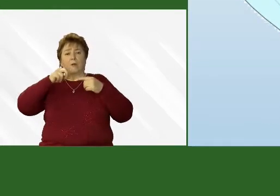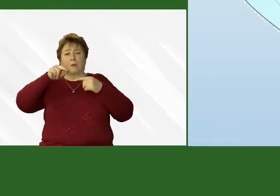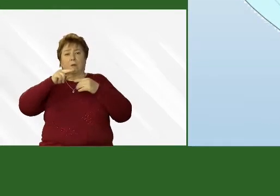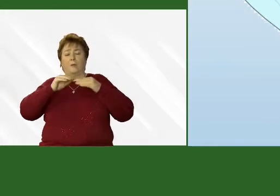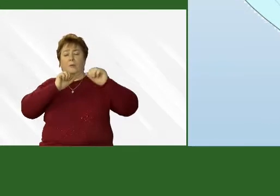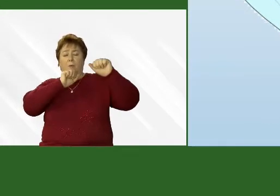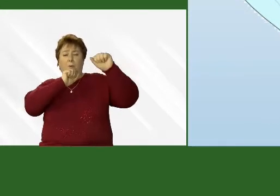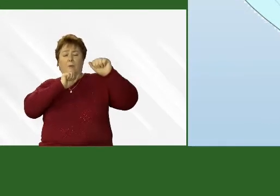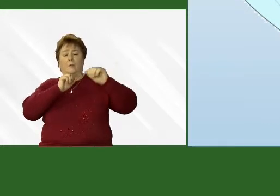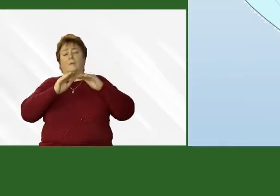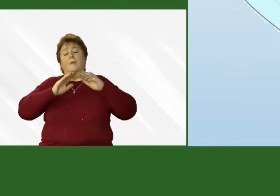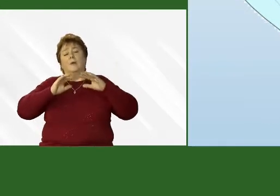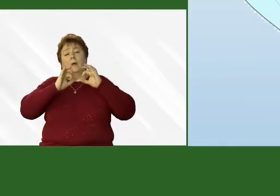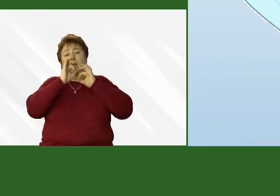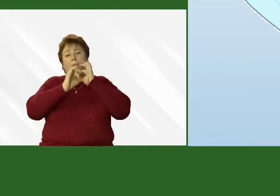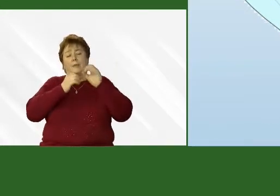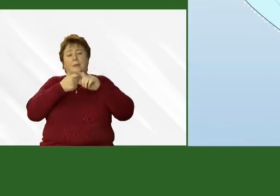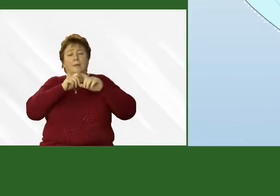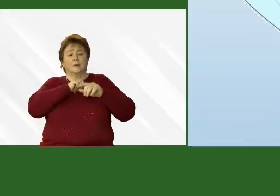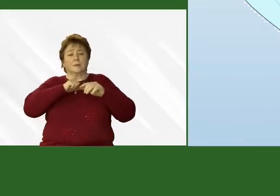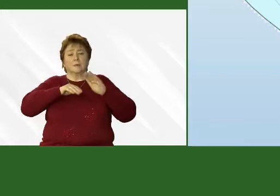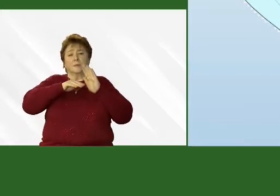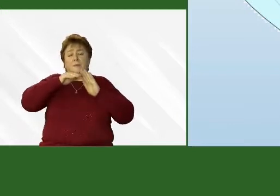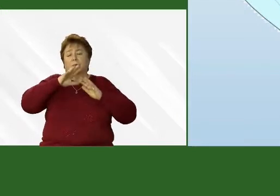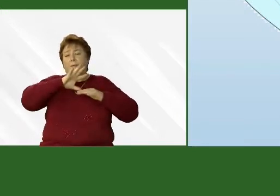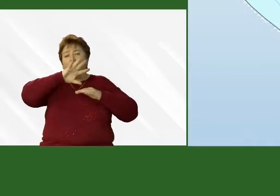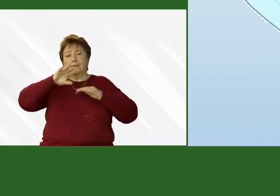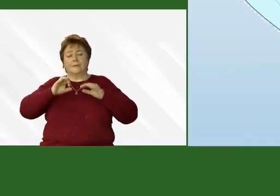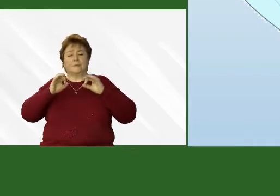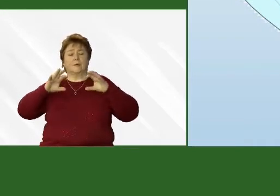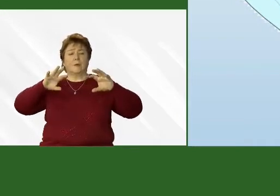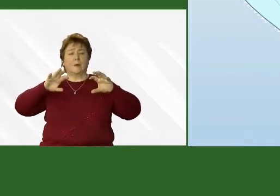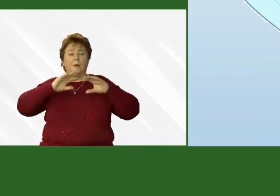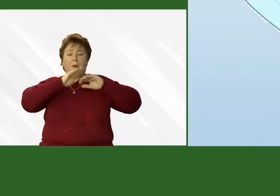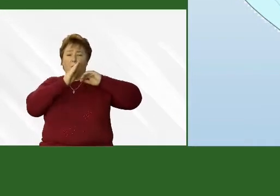ледниковым щитом планеты. Это самый высокий из всех материков.